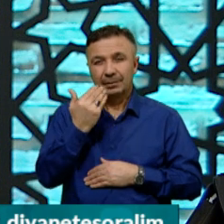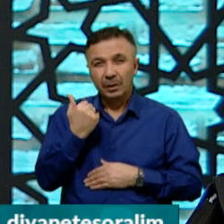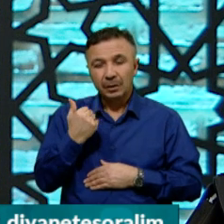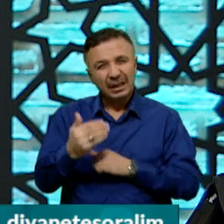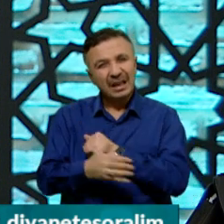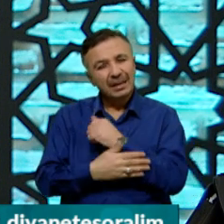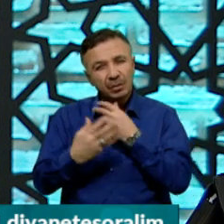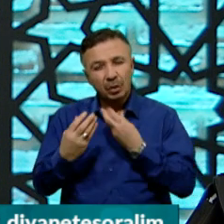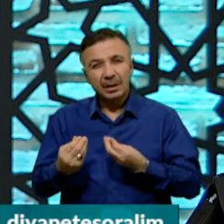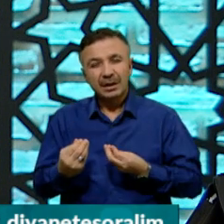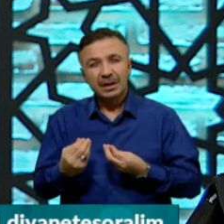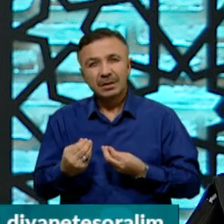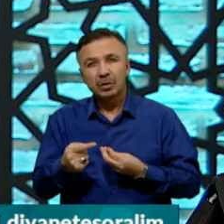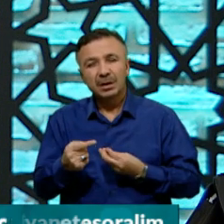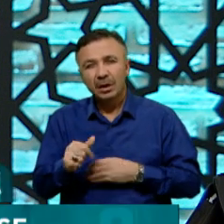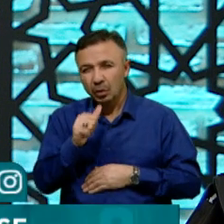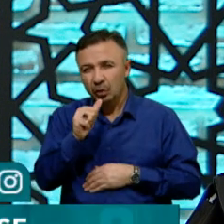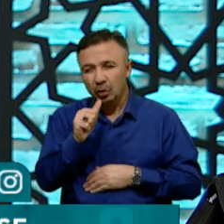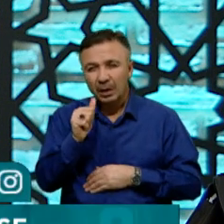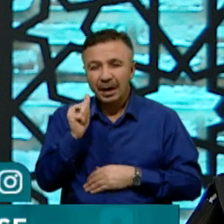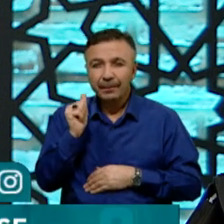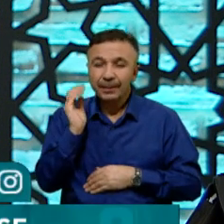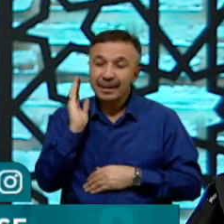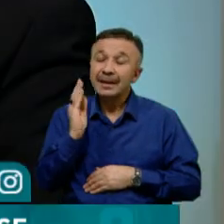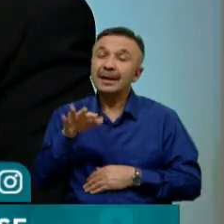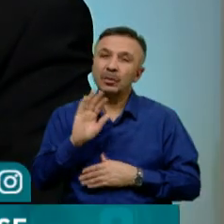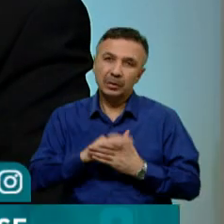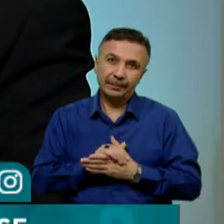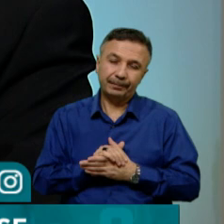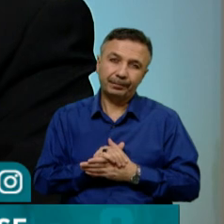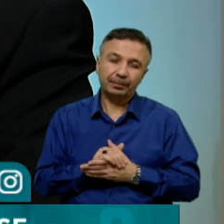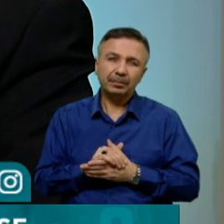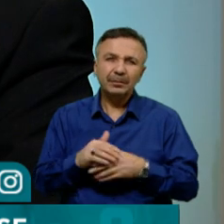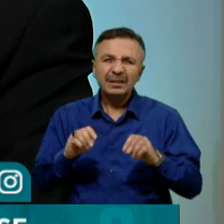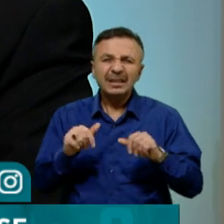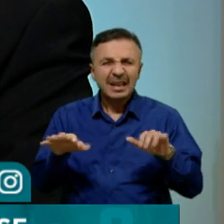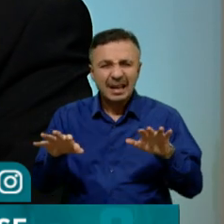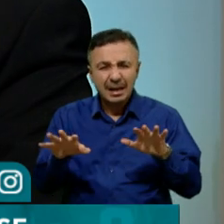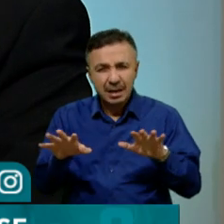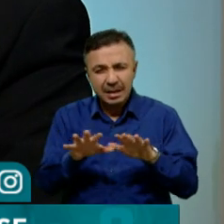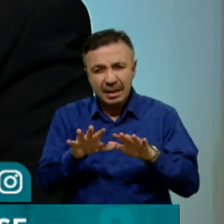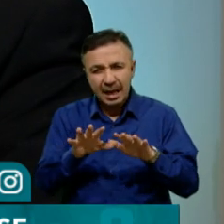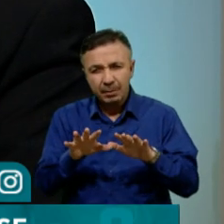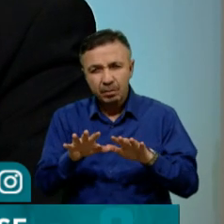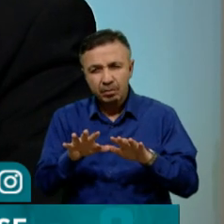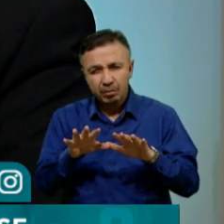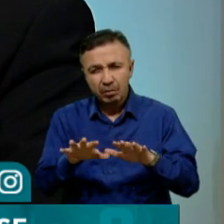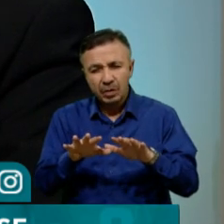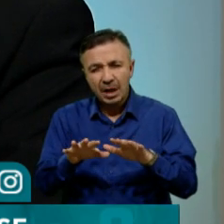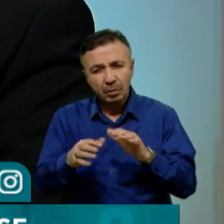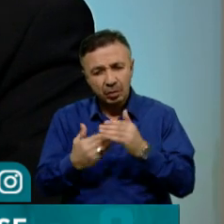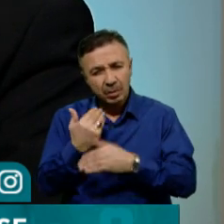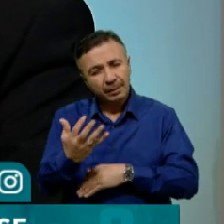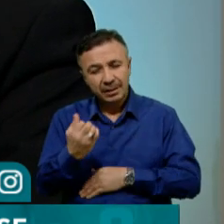bu durumda suya gidemeyeceğim içme imkanı yok bu durumda teğmem eder Hiç onun için